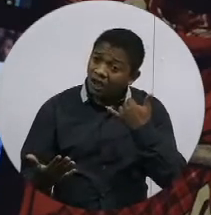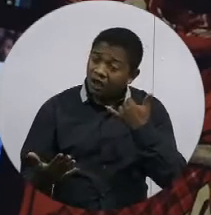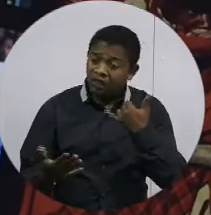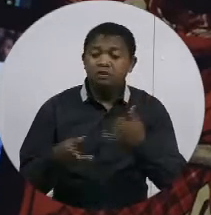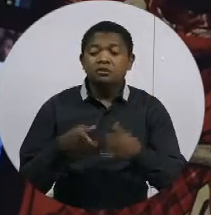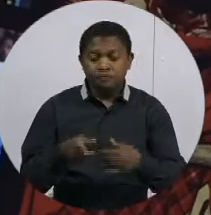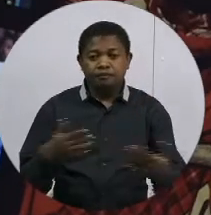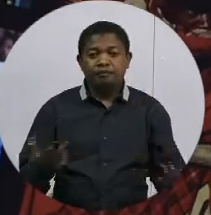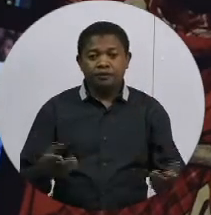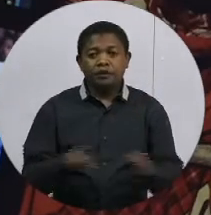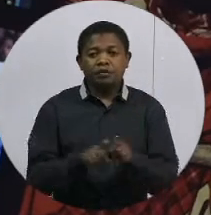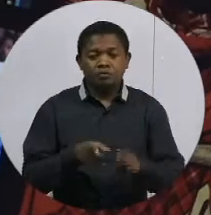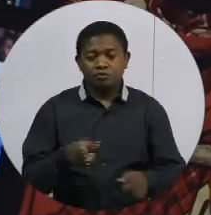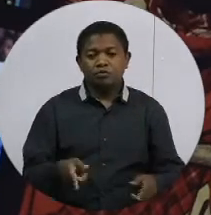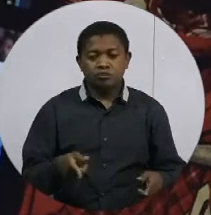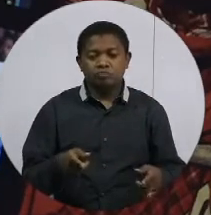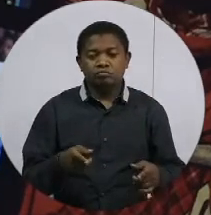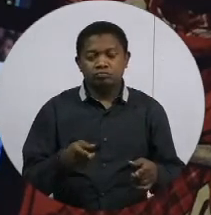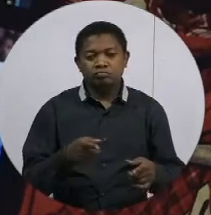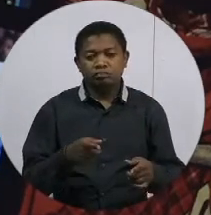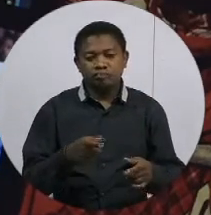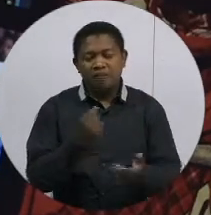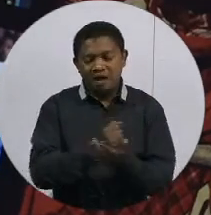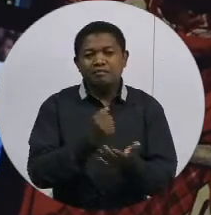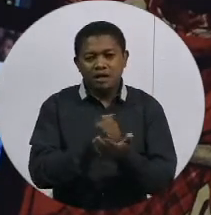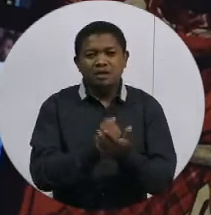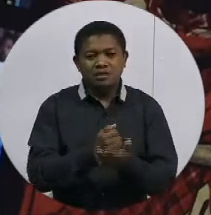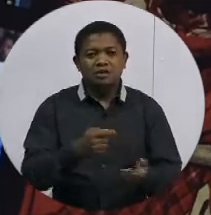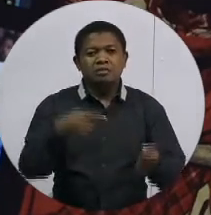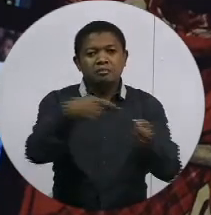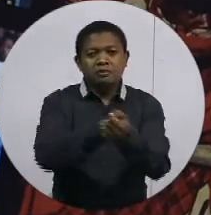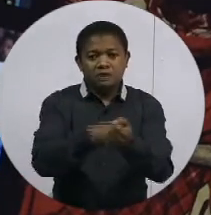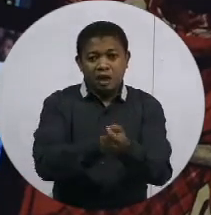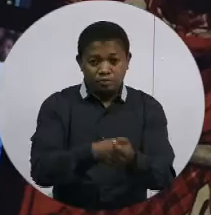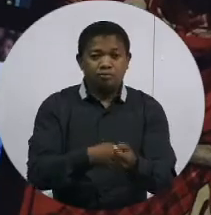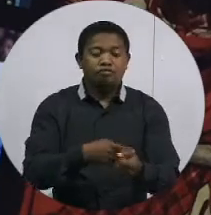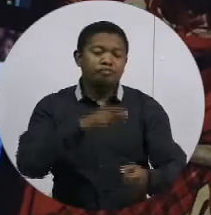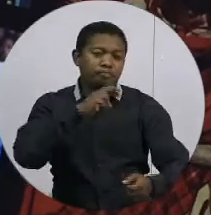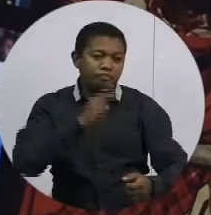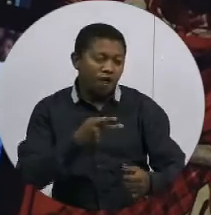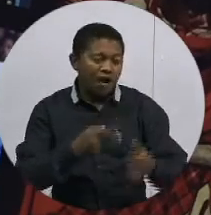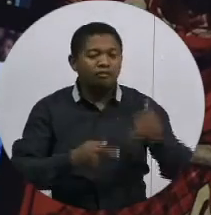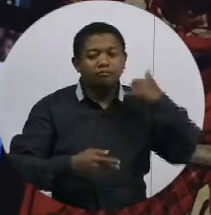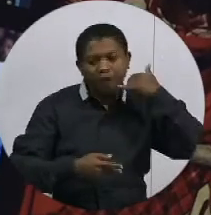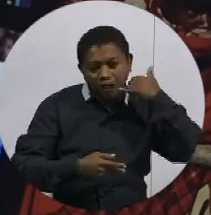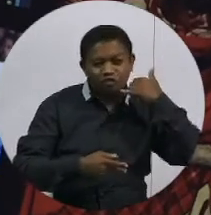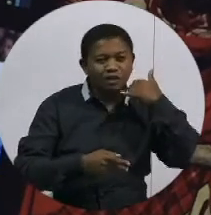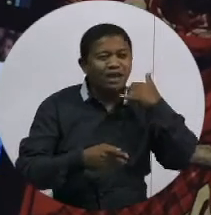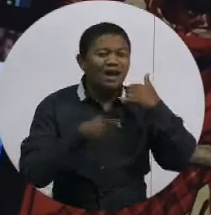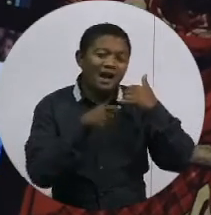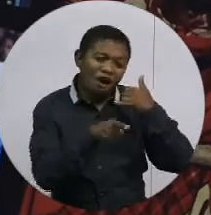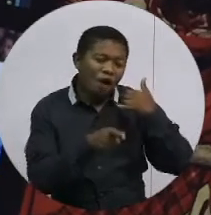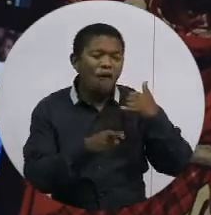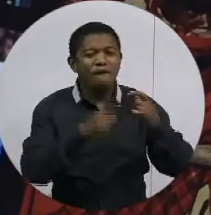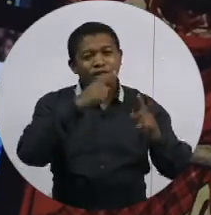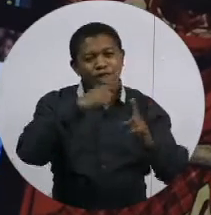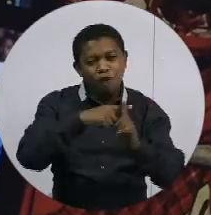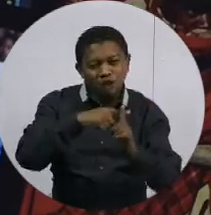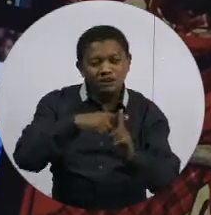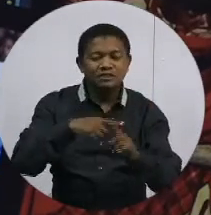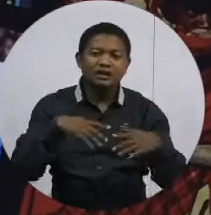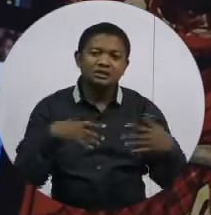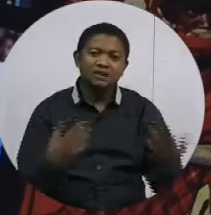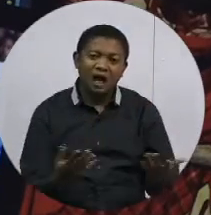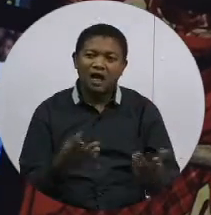a ilay valin'ny fitiliana. Raha pozitif izy a dia arak'izay filaza izay a, satria mitondra soritra retina izy a, dia